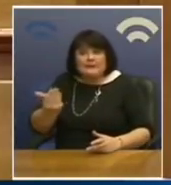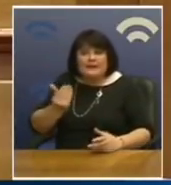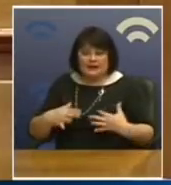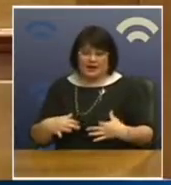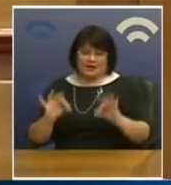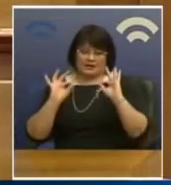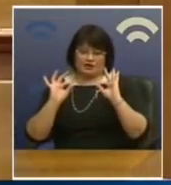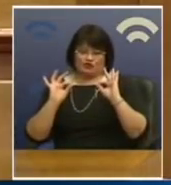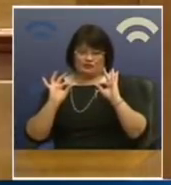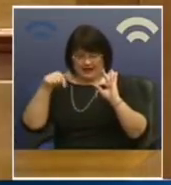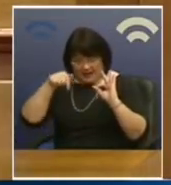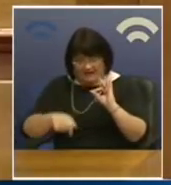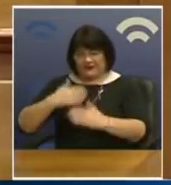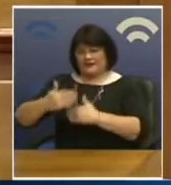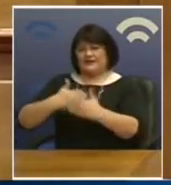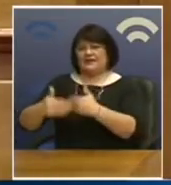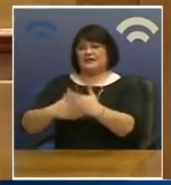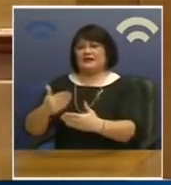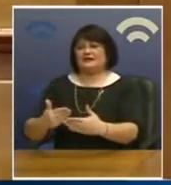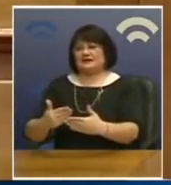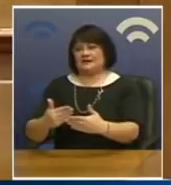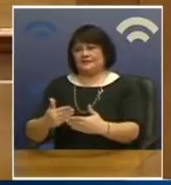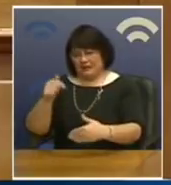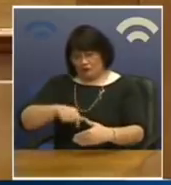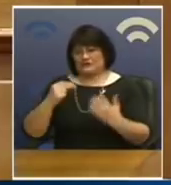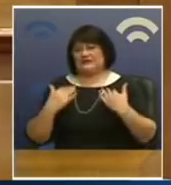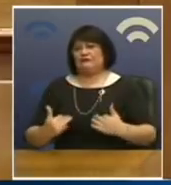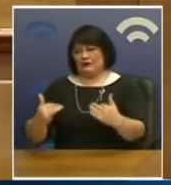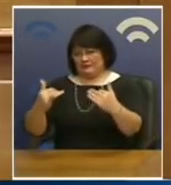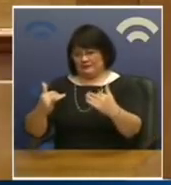η προβλεπόμενη από το Σύνταγμα αναθεωρητική διαδικασία στη Βουλή.